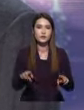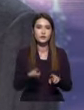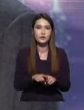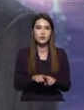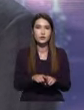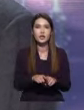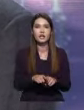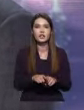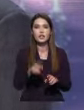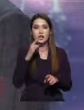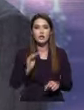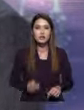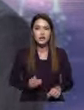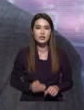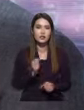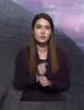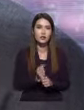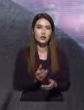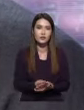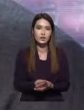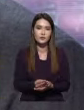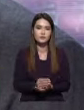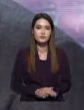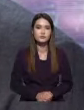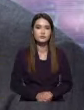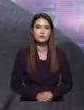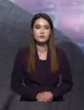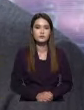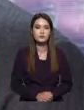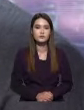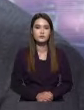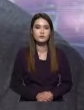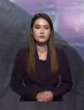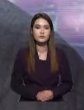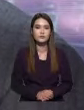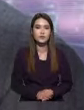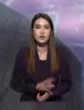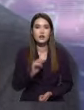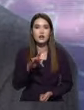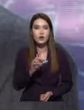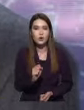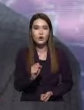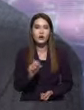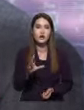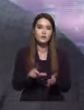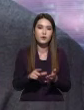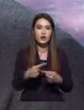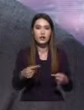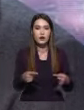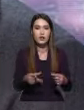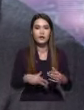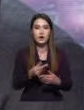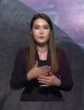қазақстандық компанияларға жасап жатырған төлеміміз. Осы сыйлықта ие болғанымызға, танығанымызға өте